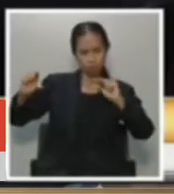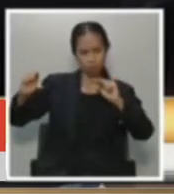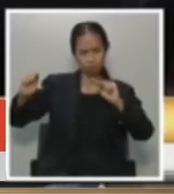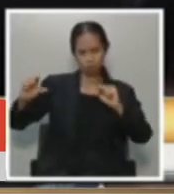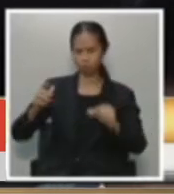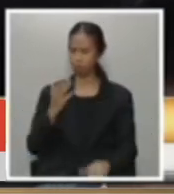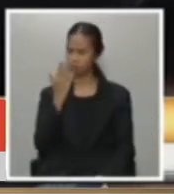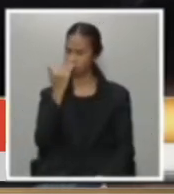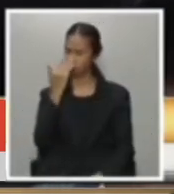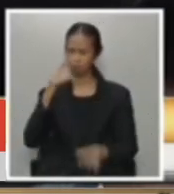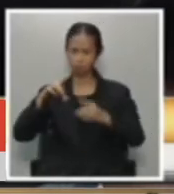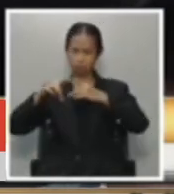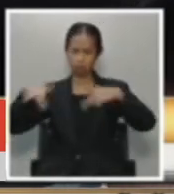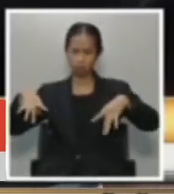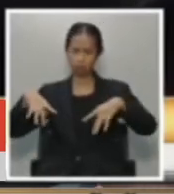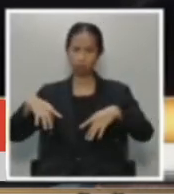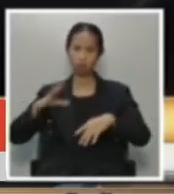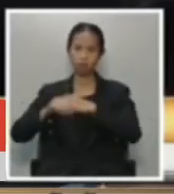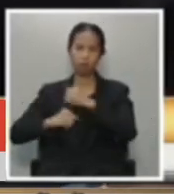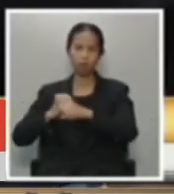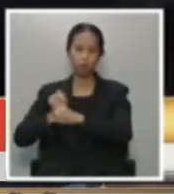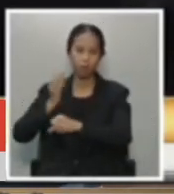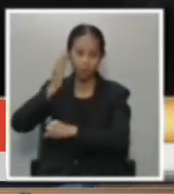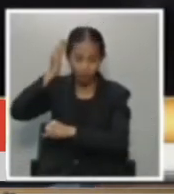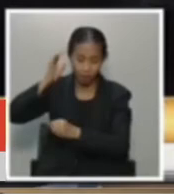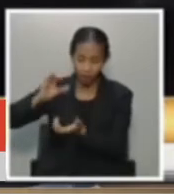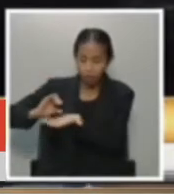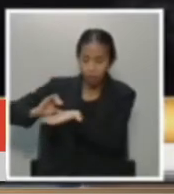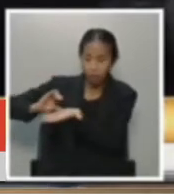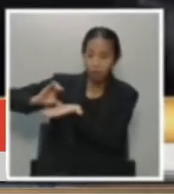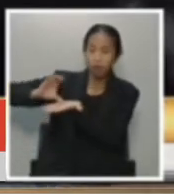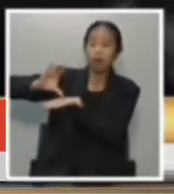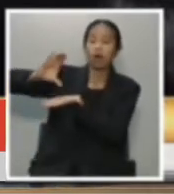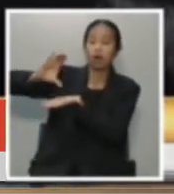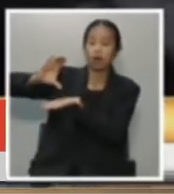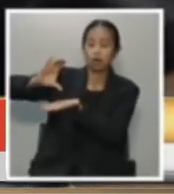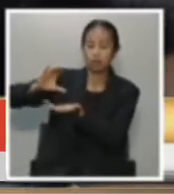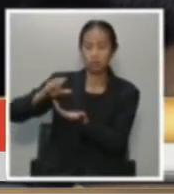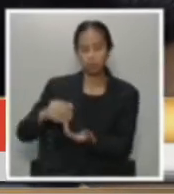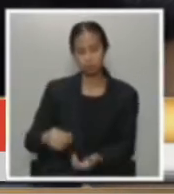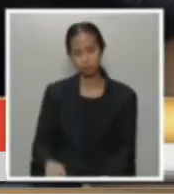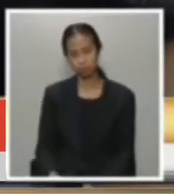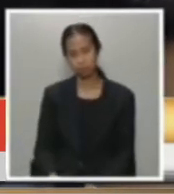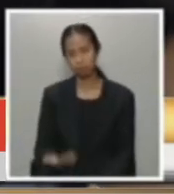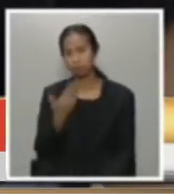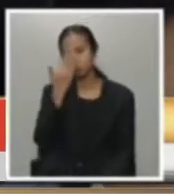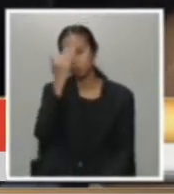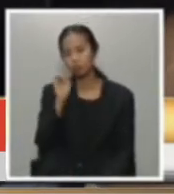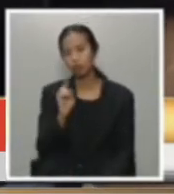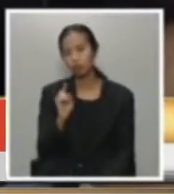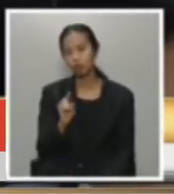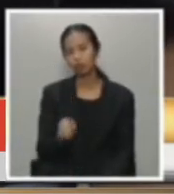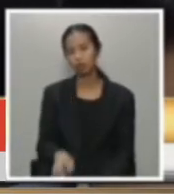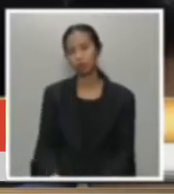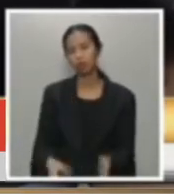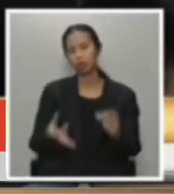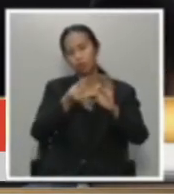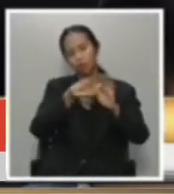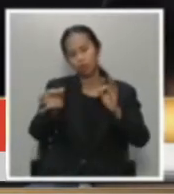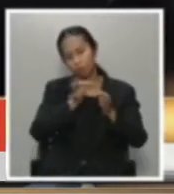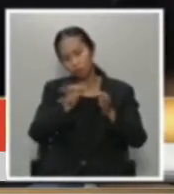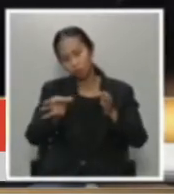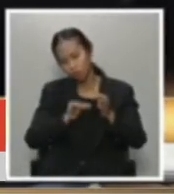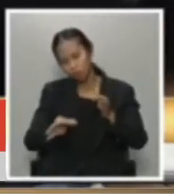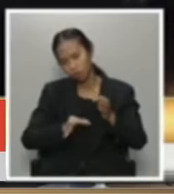นะปีหน้าเป็นคืบอ่ะหรือหลายเล่มอ่ะเพราะอะไรครับเขียนเพื่อให้ว่าได้เขียนเท่านั้นเ